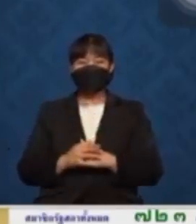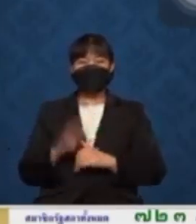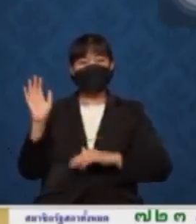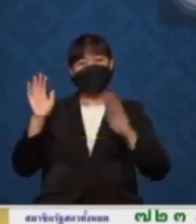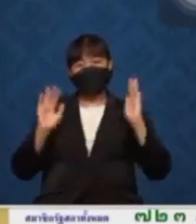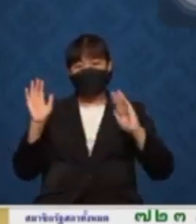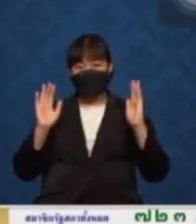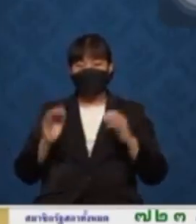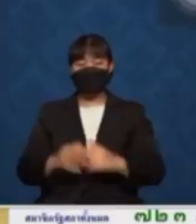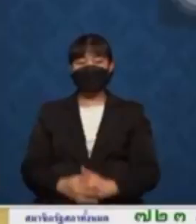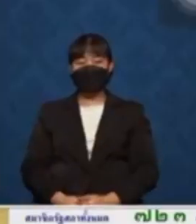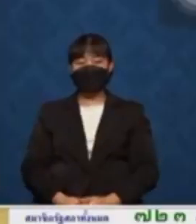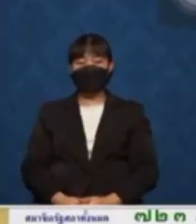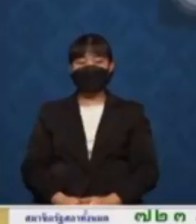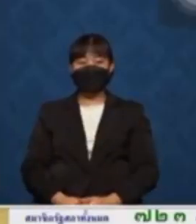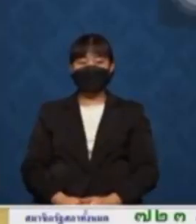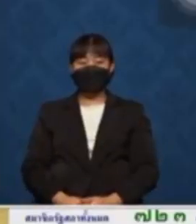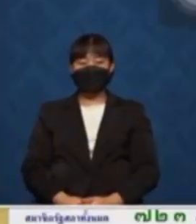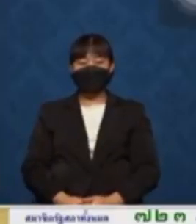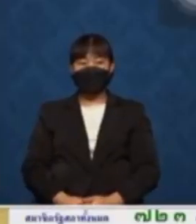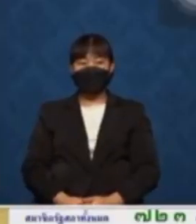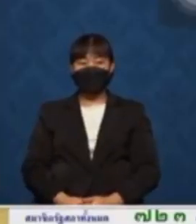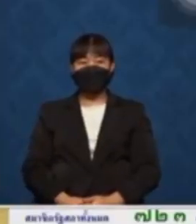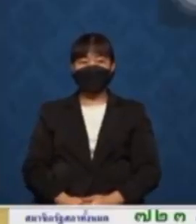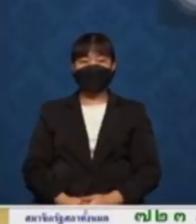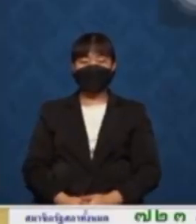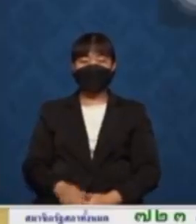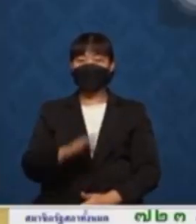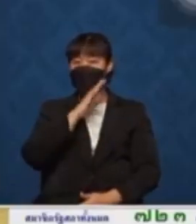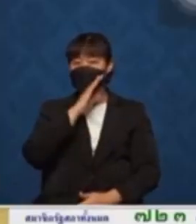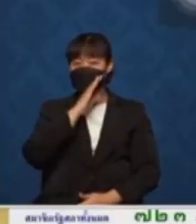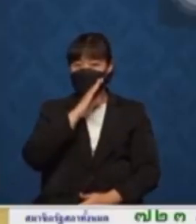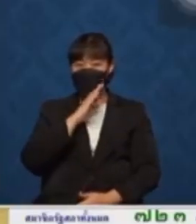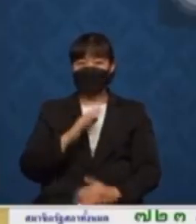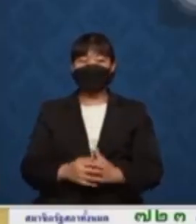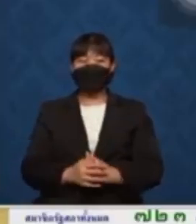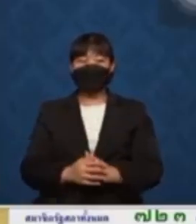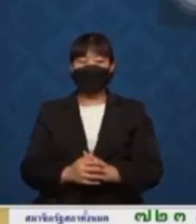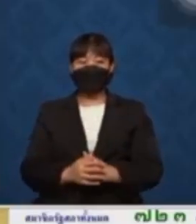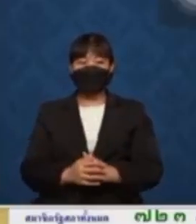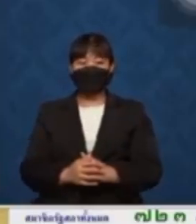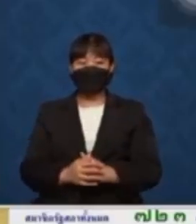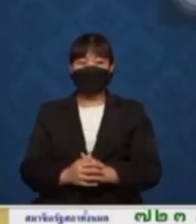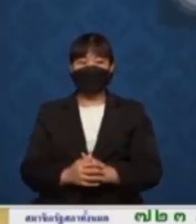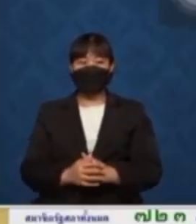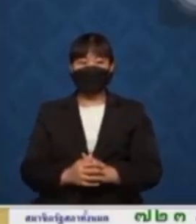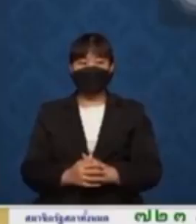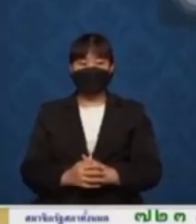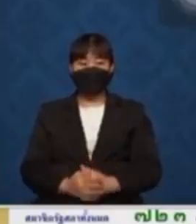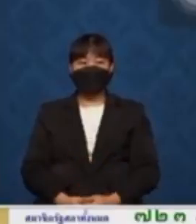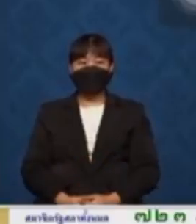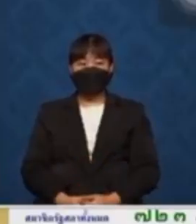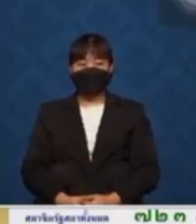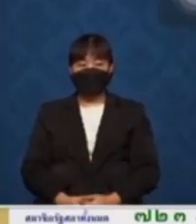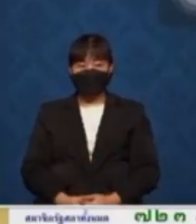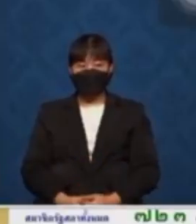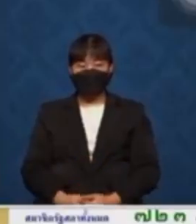ยพอเรายอมรับตรงนี้กันแล้วนะครับเราจึงไปสู่ประเด็นที่2หรือว่าบันไดขั้นที่2ก็คือการมา